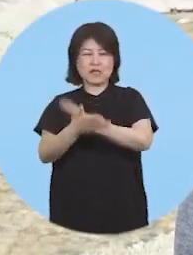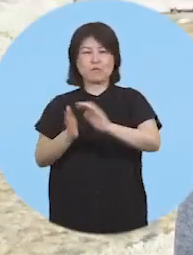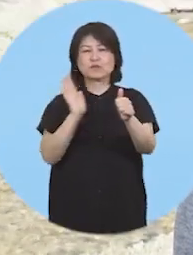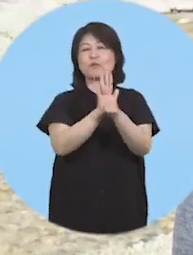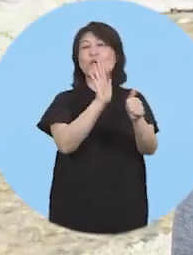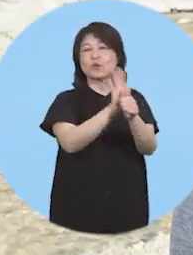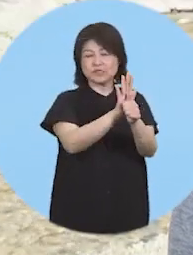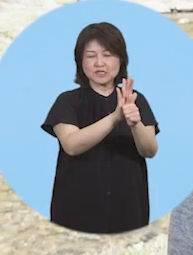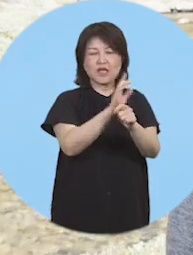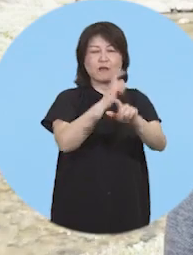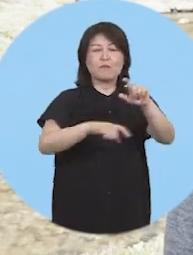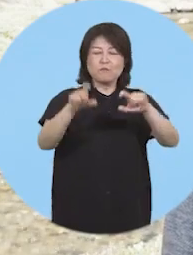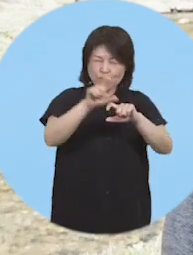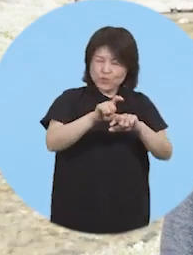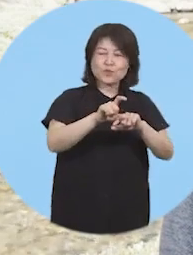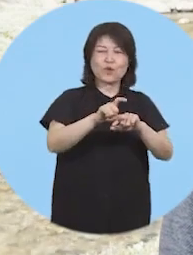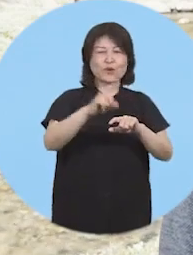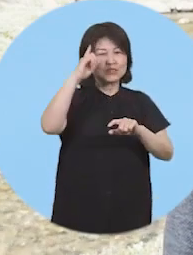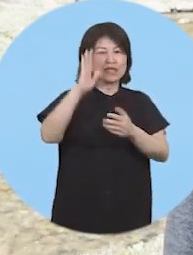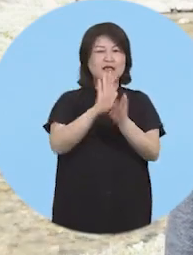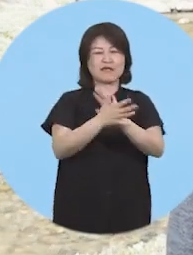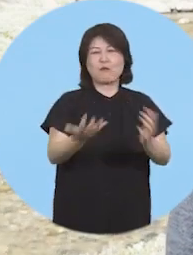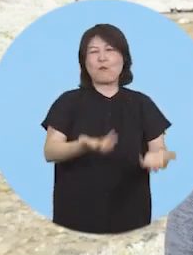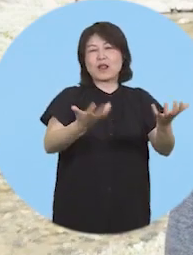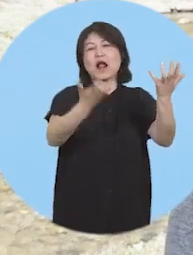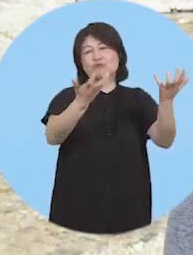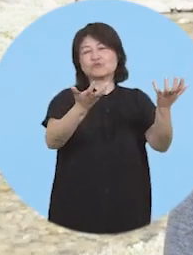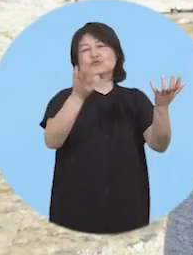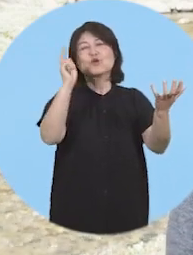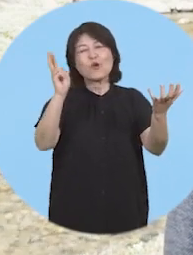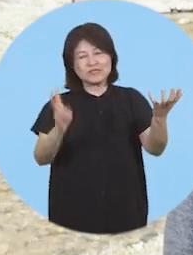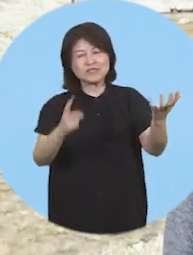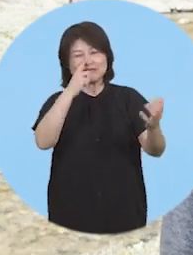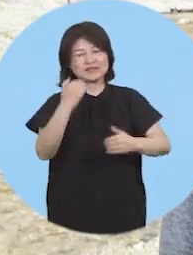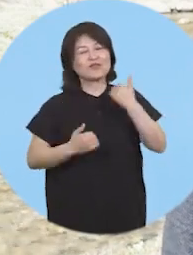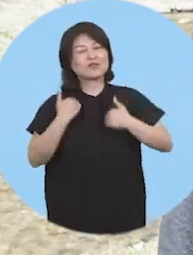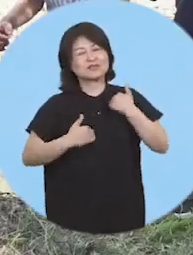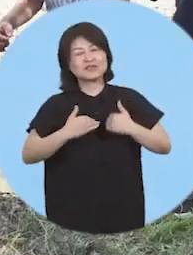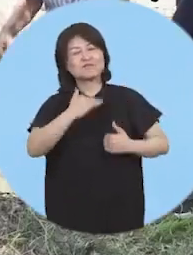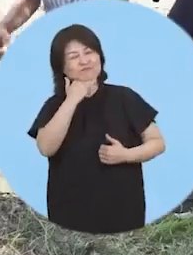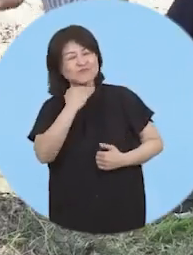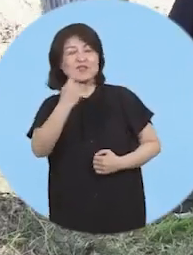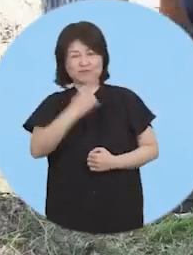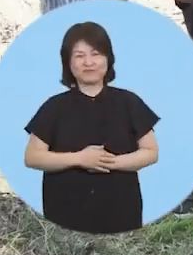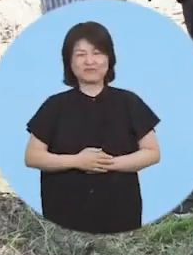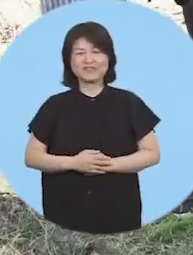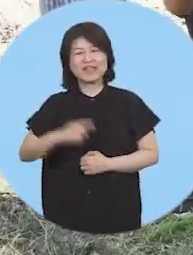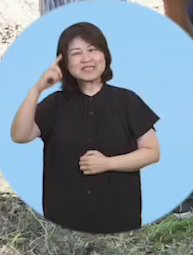ますますあの佐賀県のいいところがこれから盛り上がっていくんじゃないかななんて思って楽しみです。